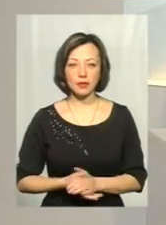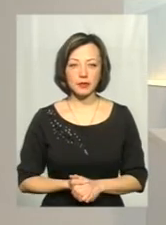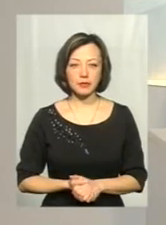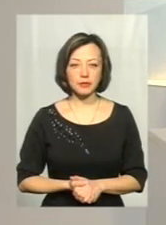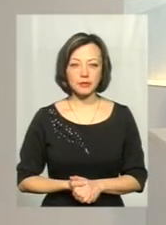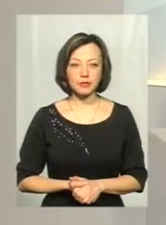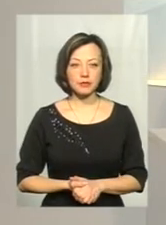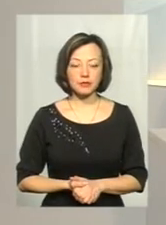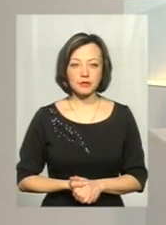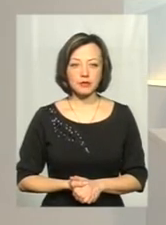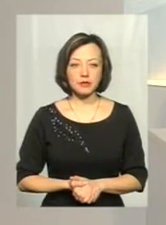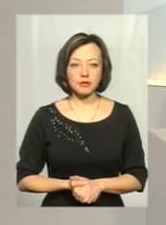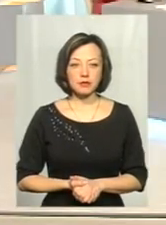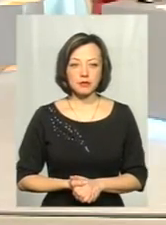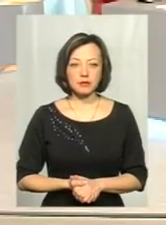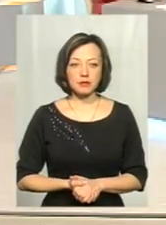налагоджений? Пані Ольга?